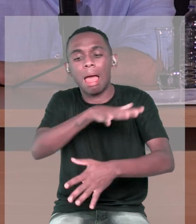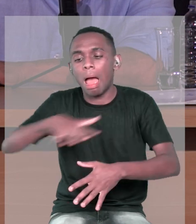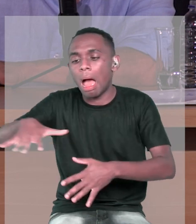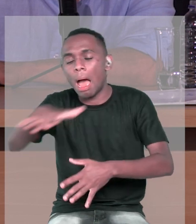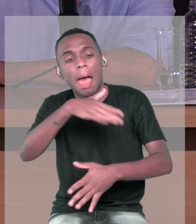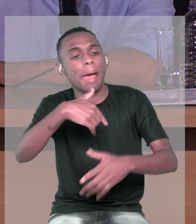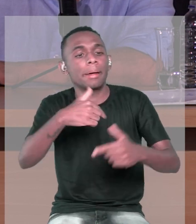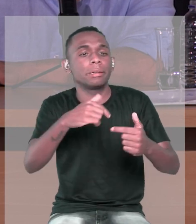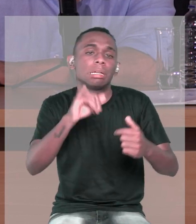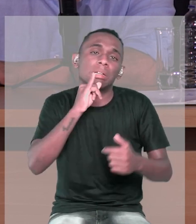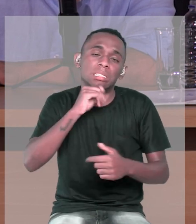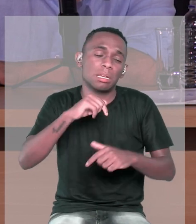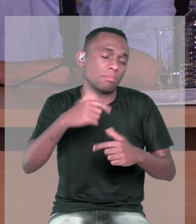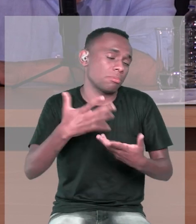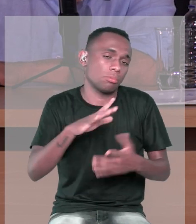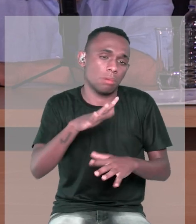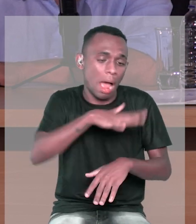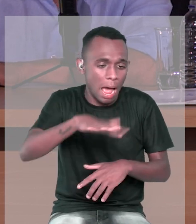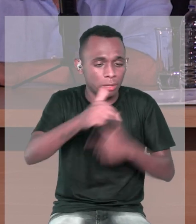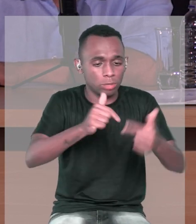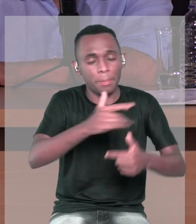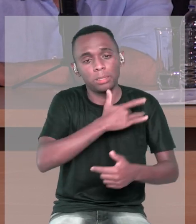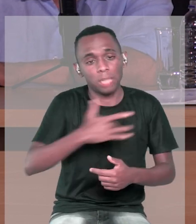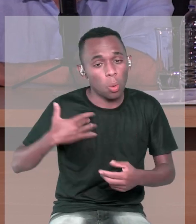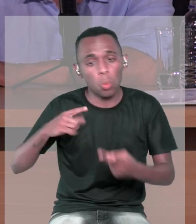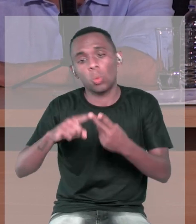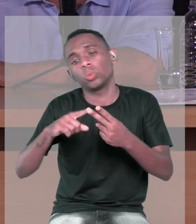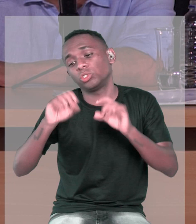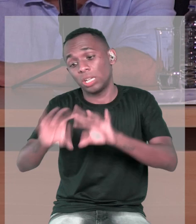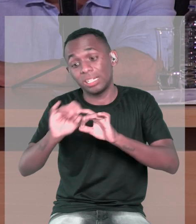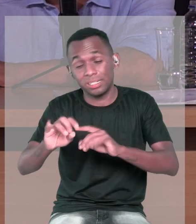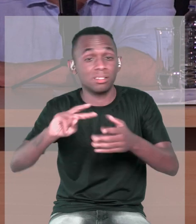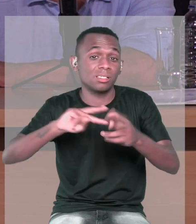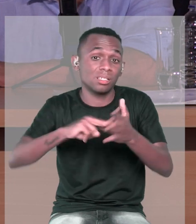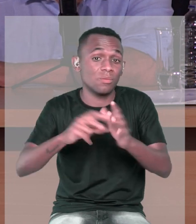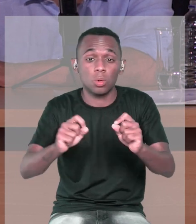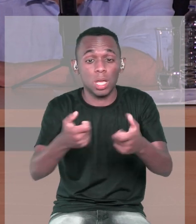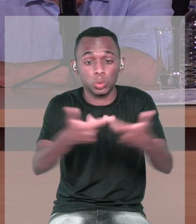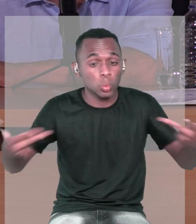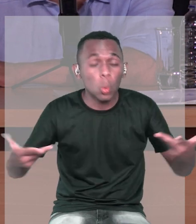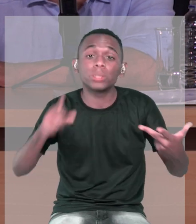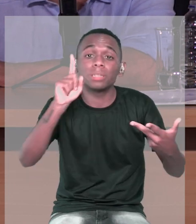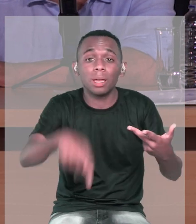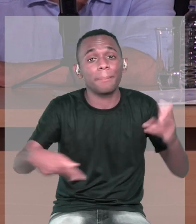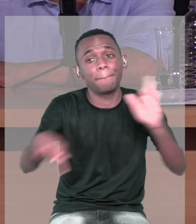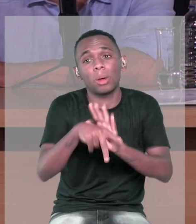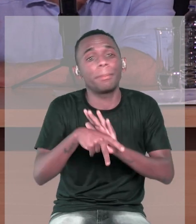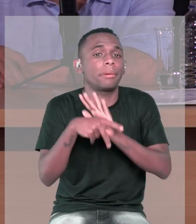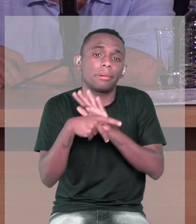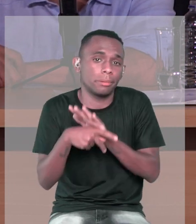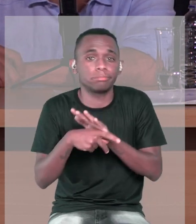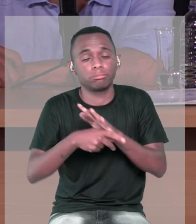campos de atividade, como saúde, educação, dessa forma, como coisas submetidas